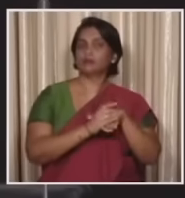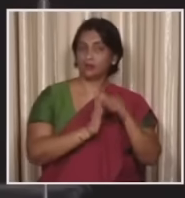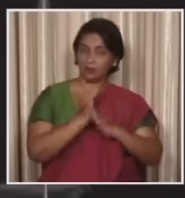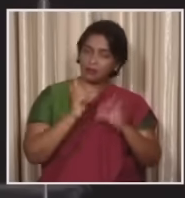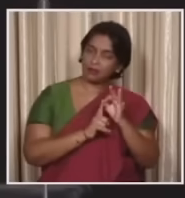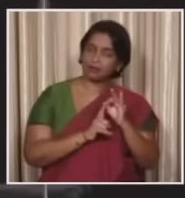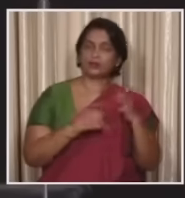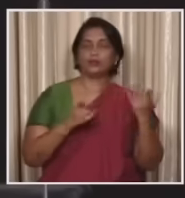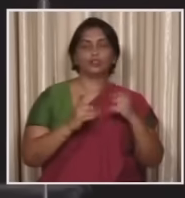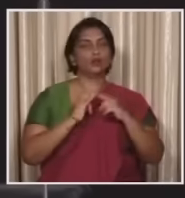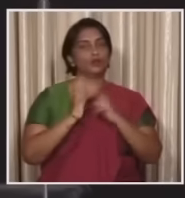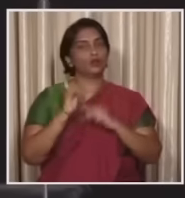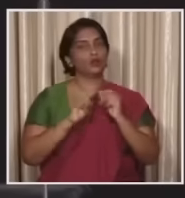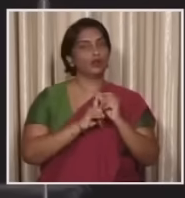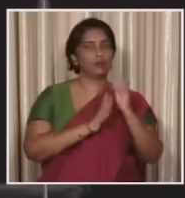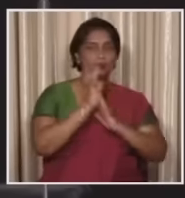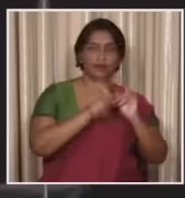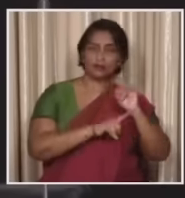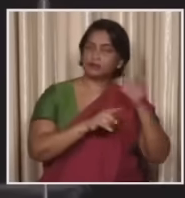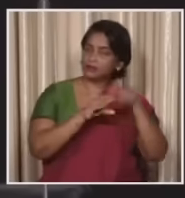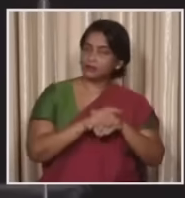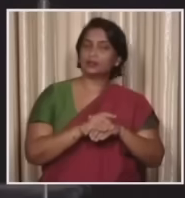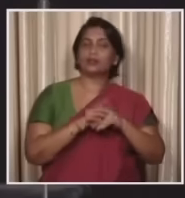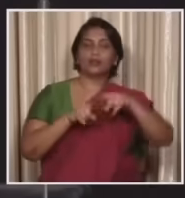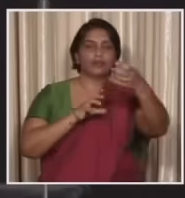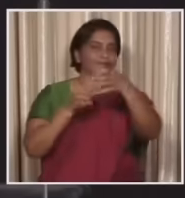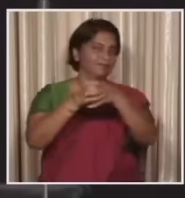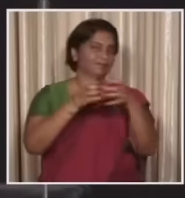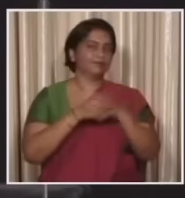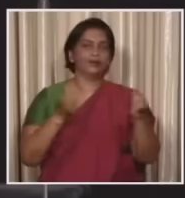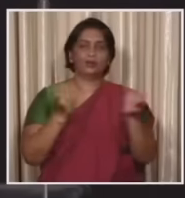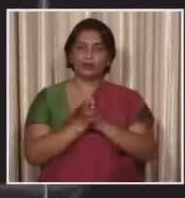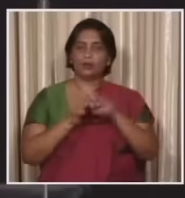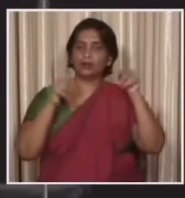මන්ත්‍රීවරු එක්සත් ජාතික පක්ෂය අනිකුත් පක්ෂ එකතු වෙලා. හැබැයි